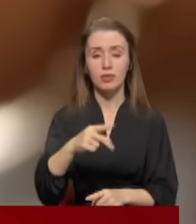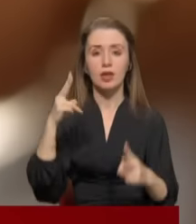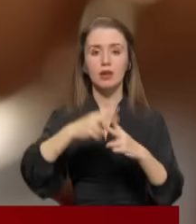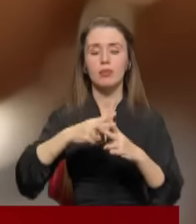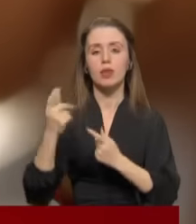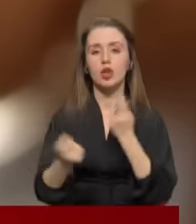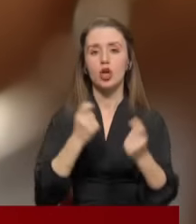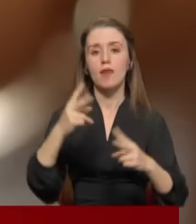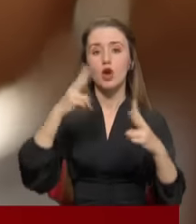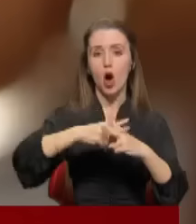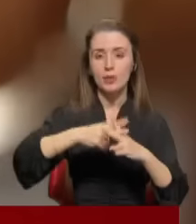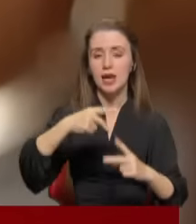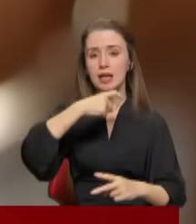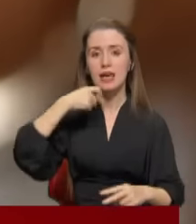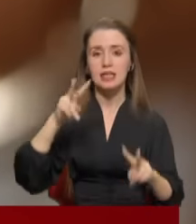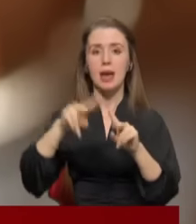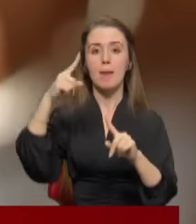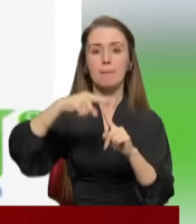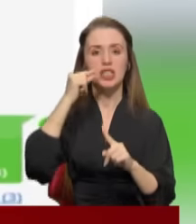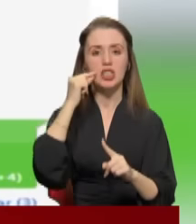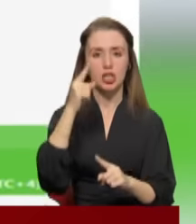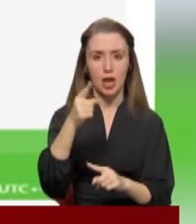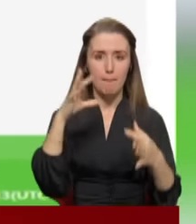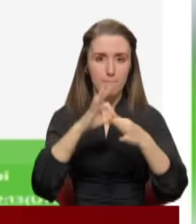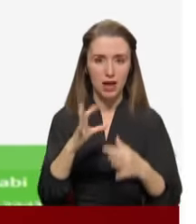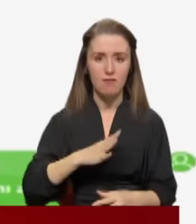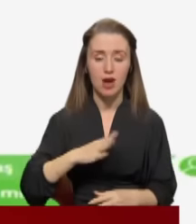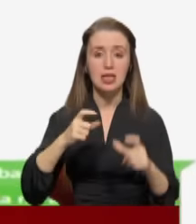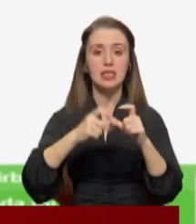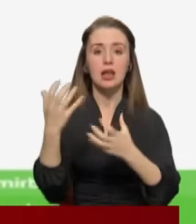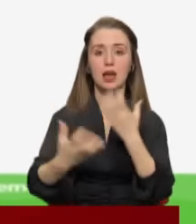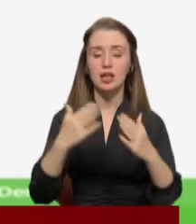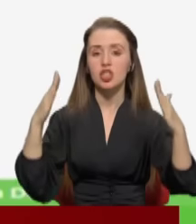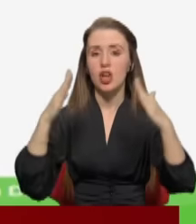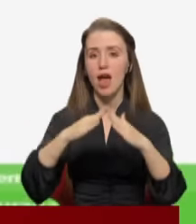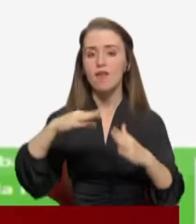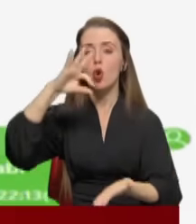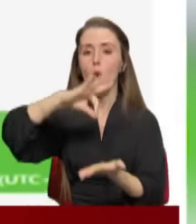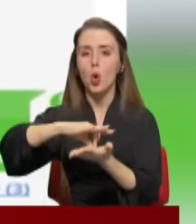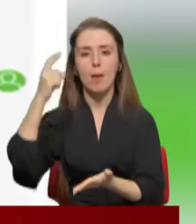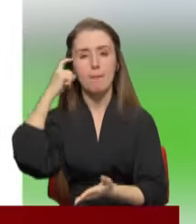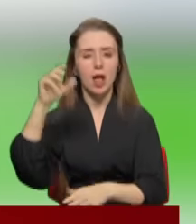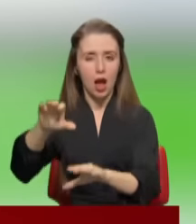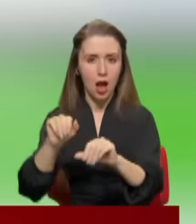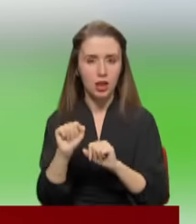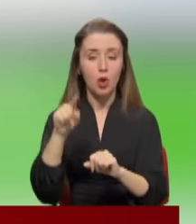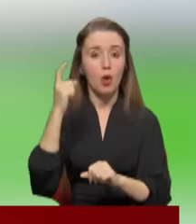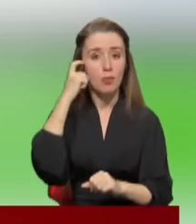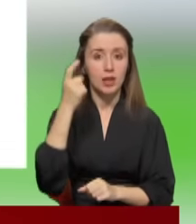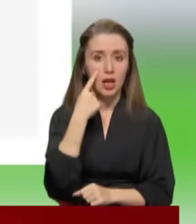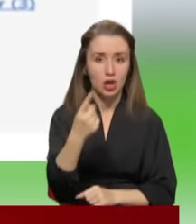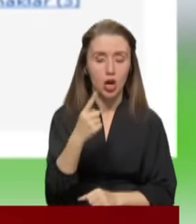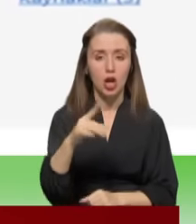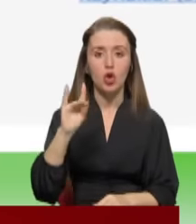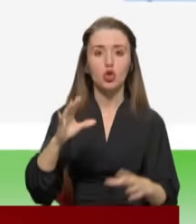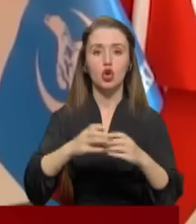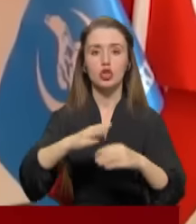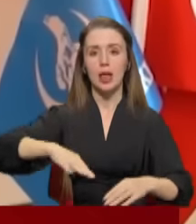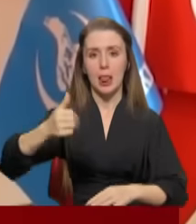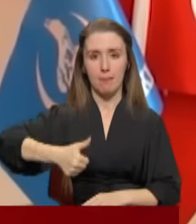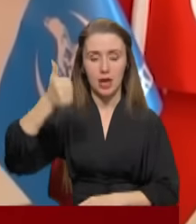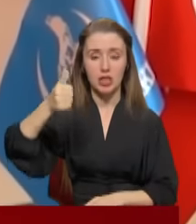görevli bir komiser ve eski MİT mensubu üzerinden Sinan Ateş'in ev ve anlık konum bilgilerini aldığı ve o bilgileri Ülke Ocakları